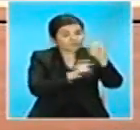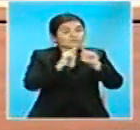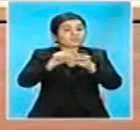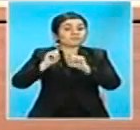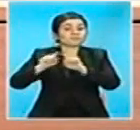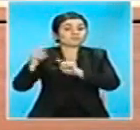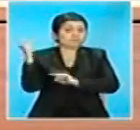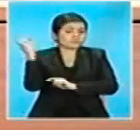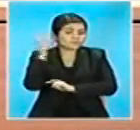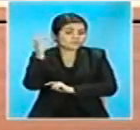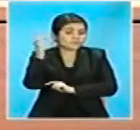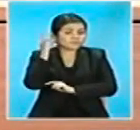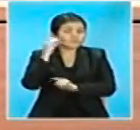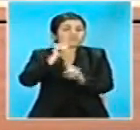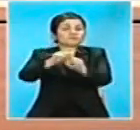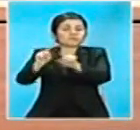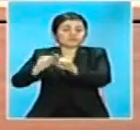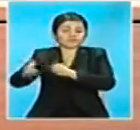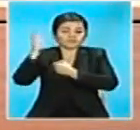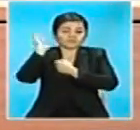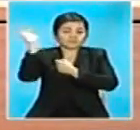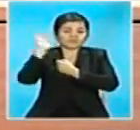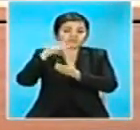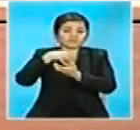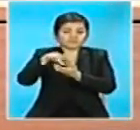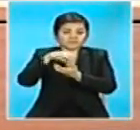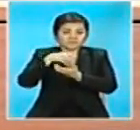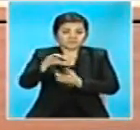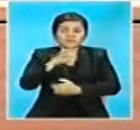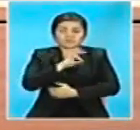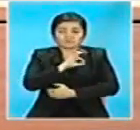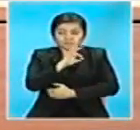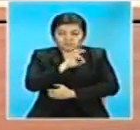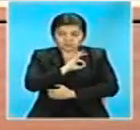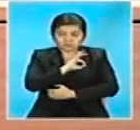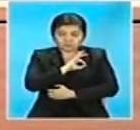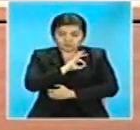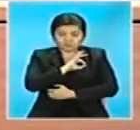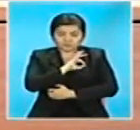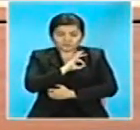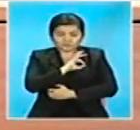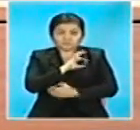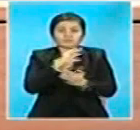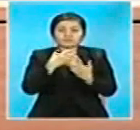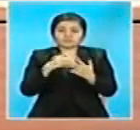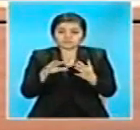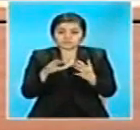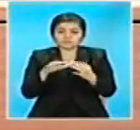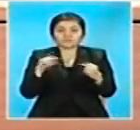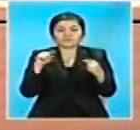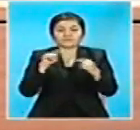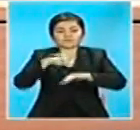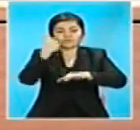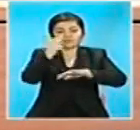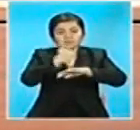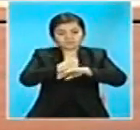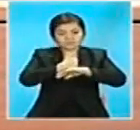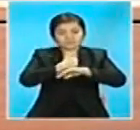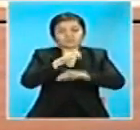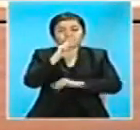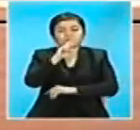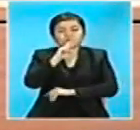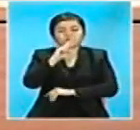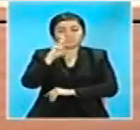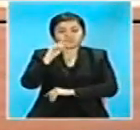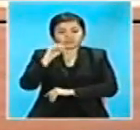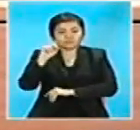คำยืนยันจากท่านสมาชิกและจากท่านรัฐมนตรีท่านรอง